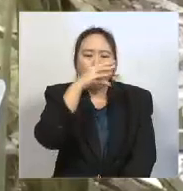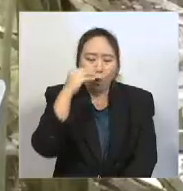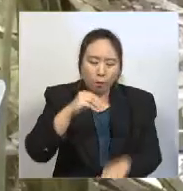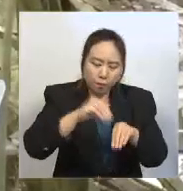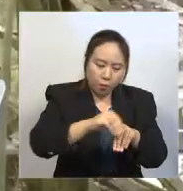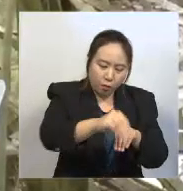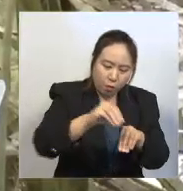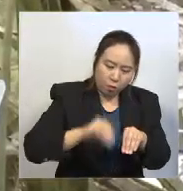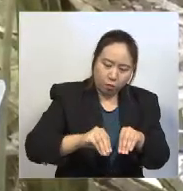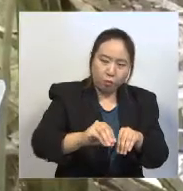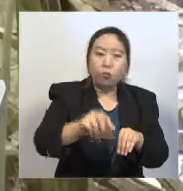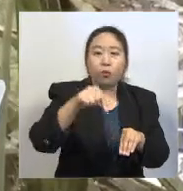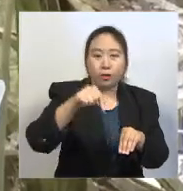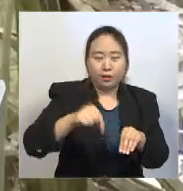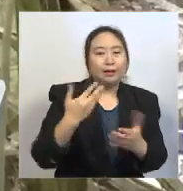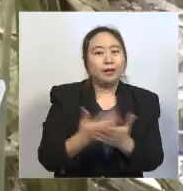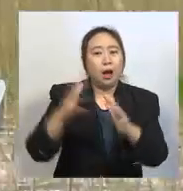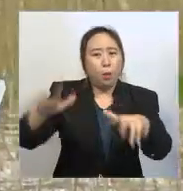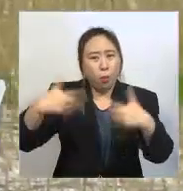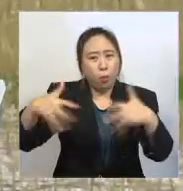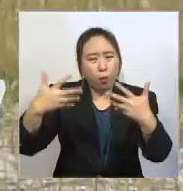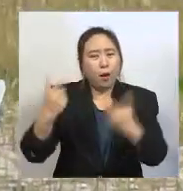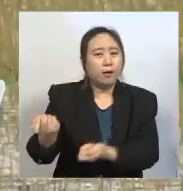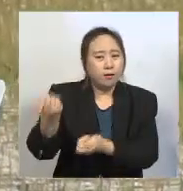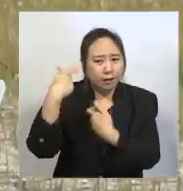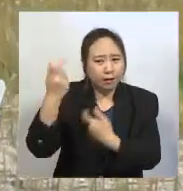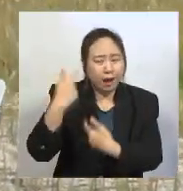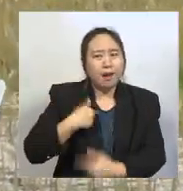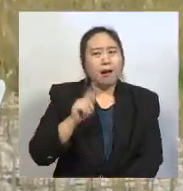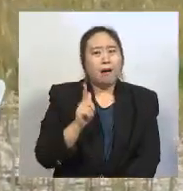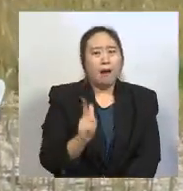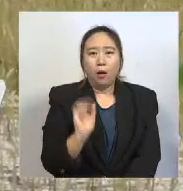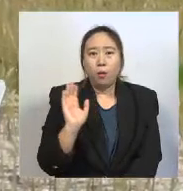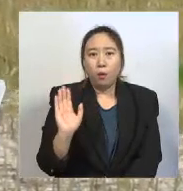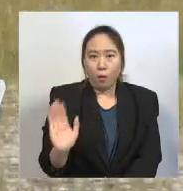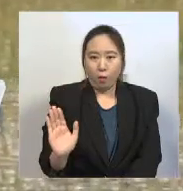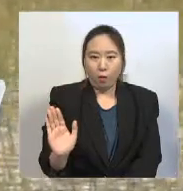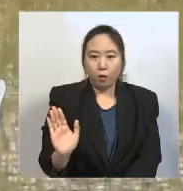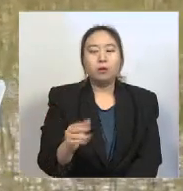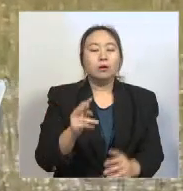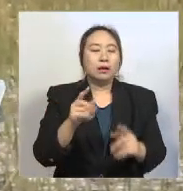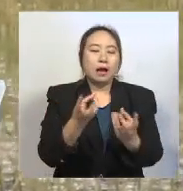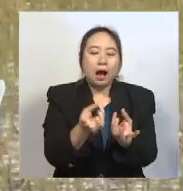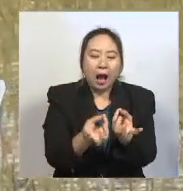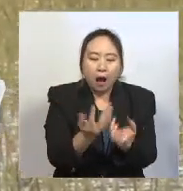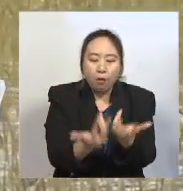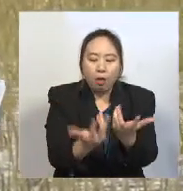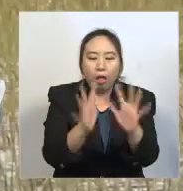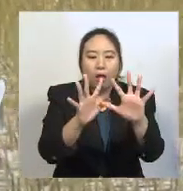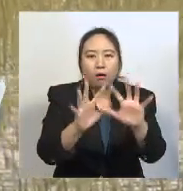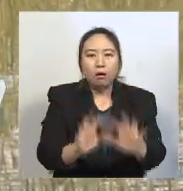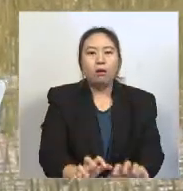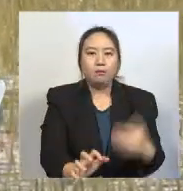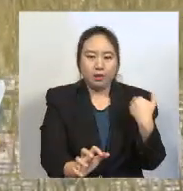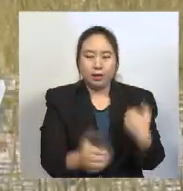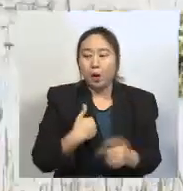ข้าวหอมมะลิก็จะเป็นรายได้หลักของบ้านชุมชนที่นี่เลยนะคะก็สูญเสียไปเราได้คุยกับหลายคนค่ะส่ว